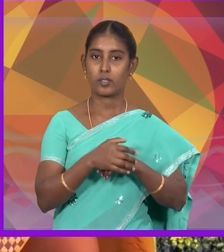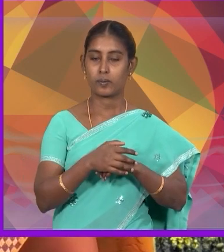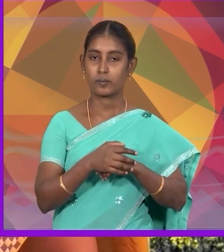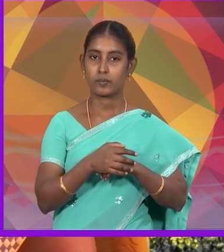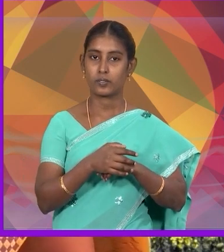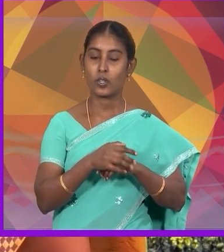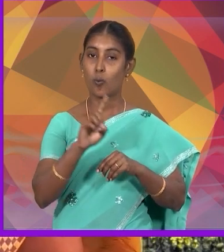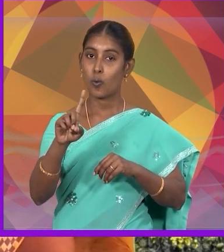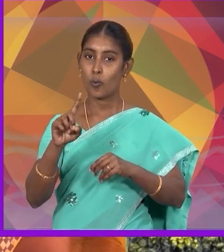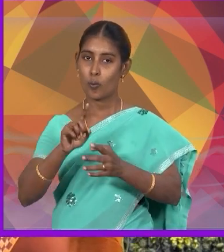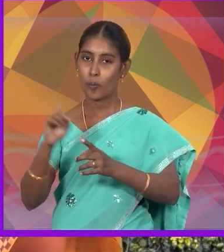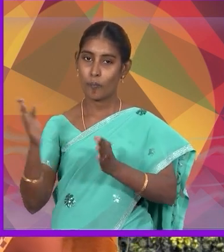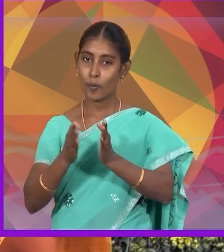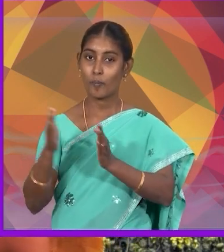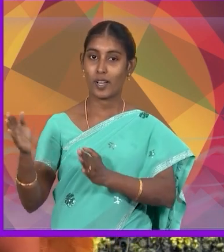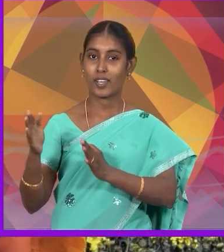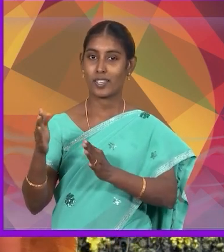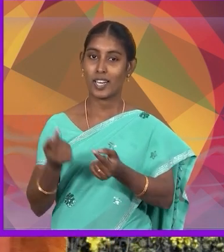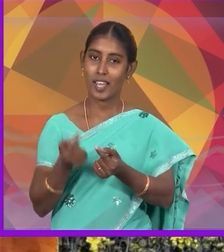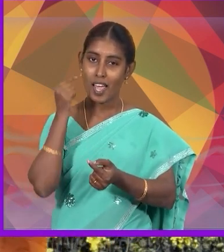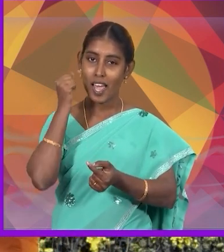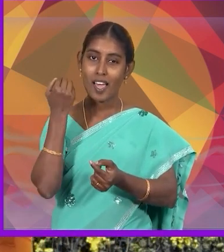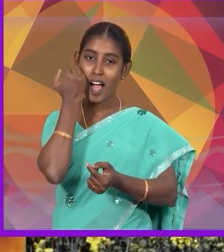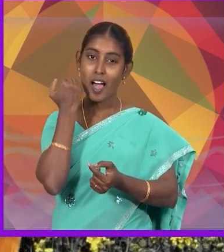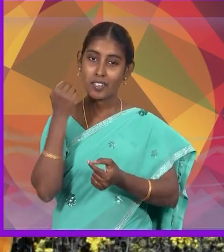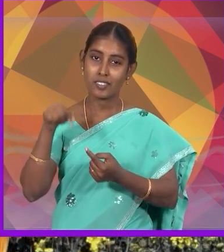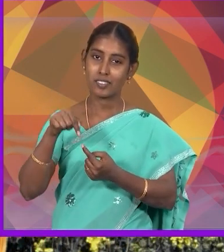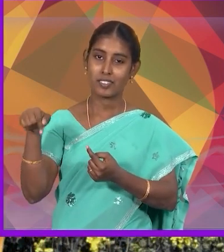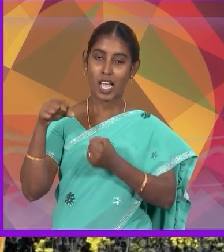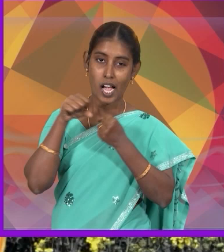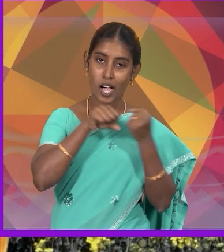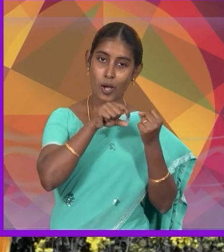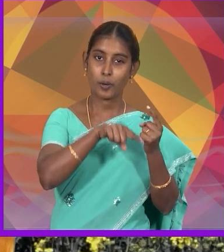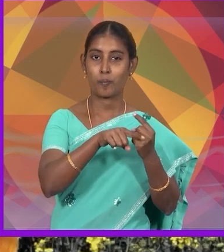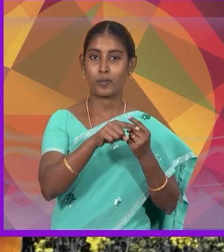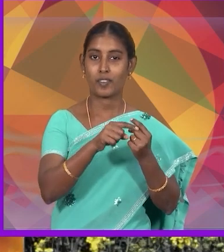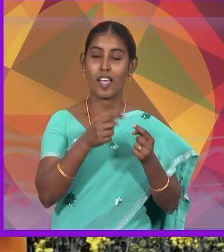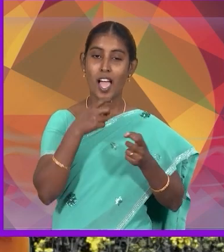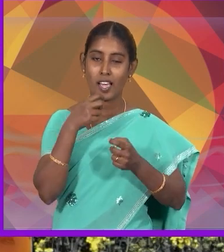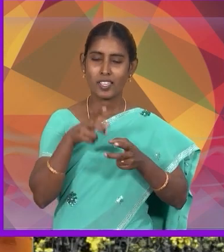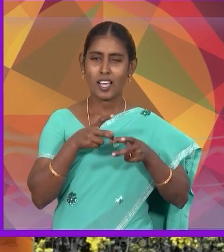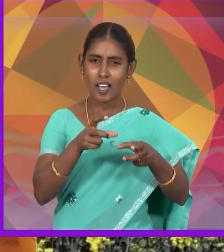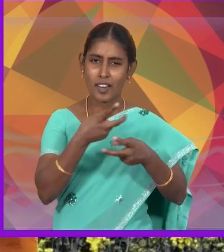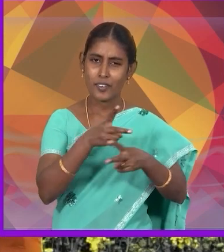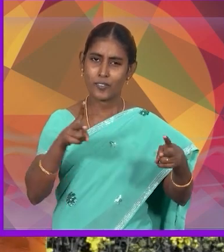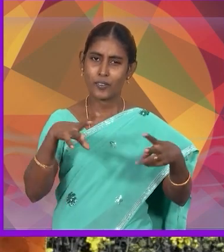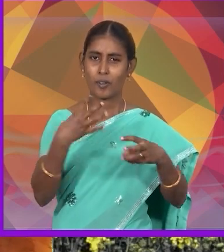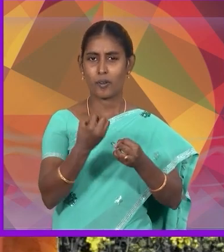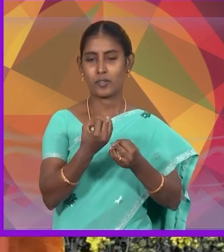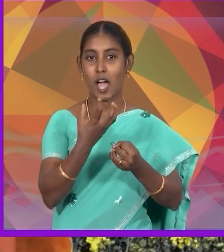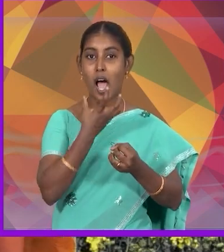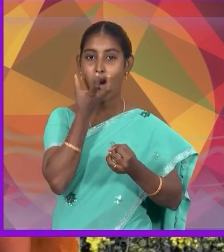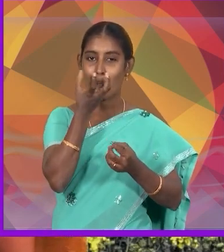பக்கம் நெல்லு, ஒரு பக்கம் வாழை, ஒரு பக்கம் கரும்பு, வீட்டுக்கு தேவையான காய்கறிகள், கீரைகள், மலர்கள்,